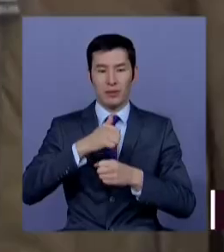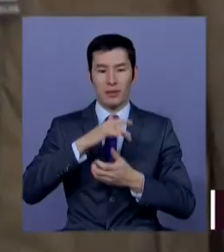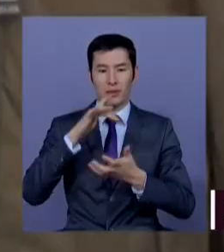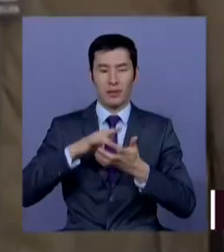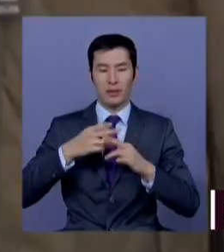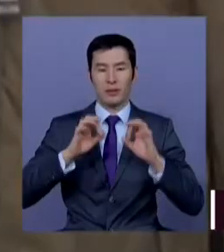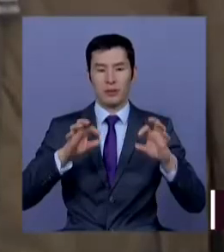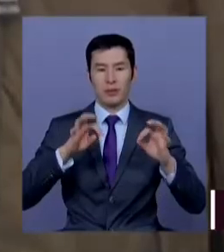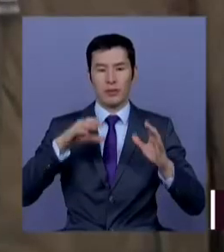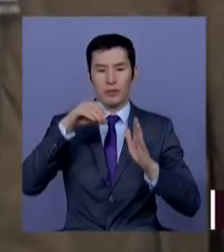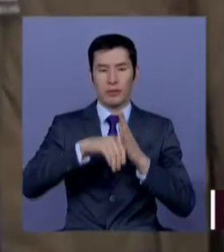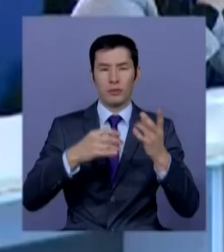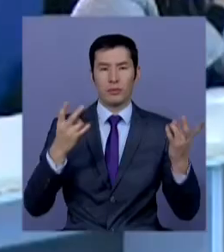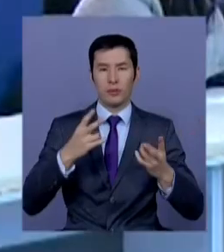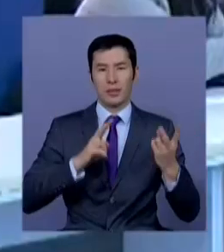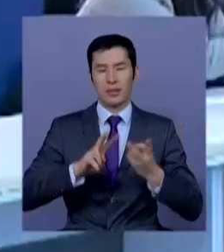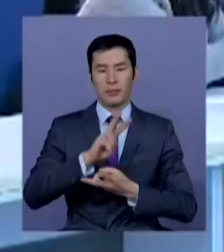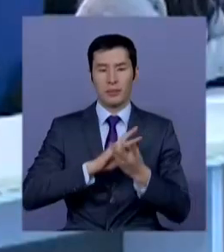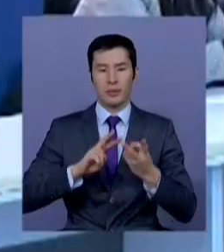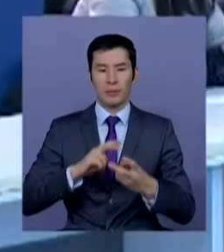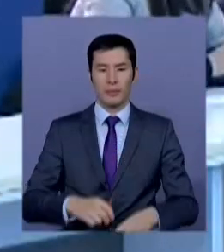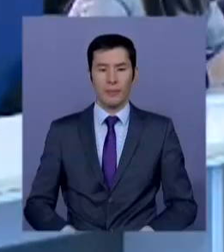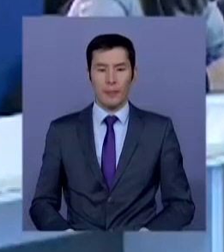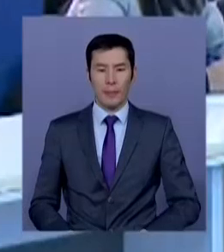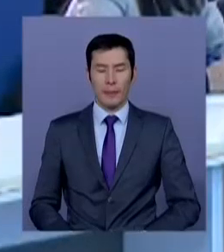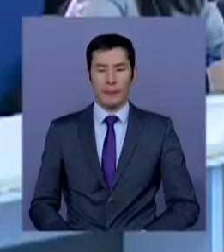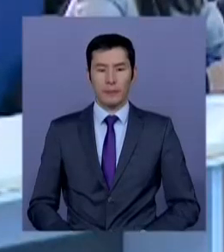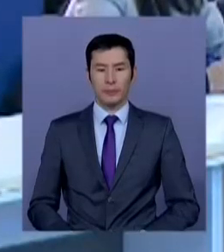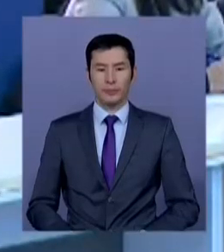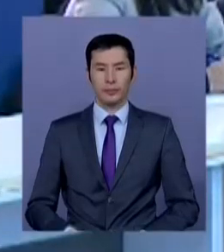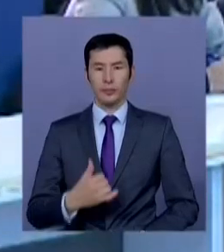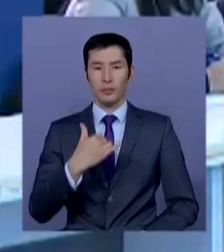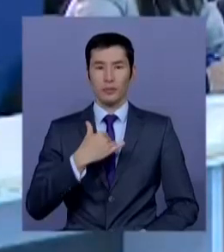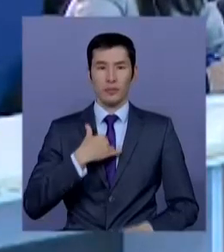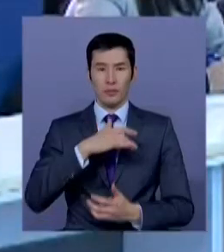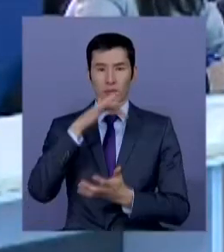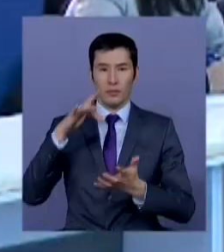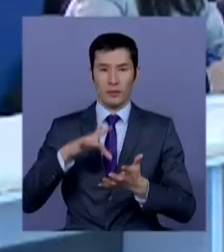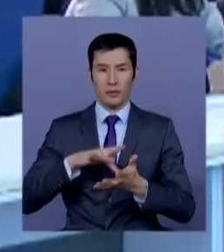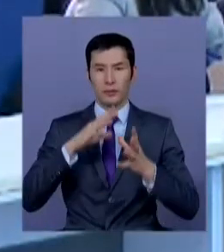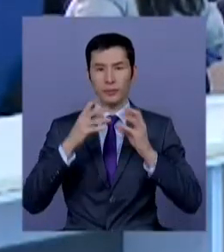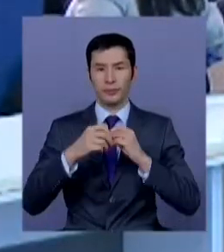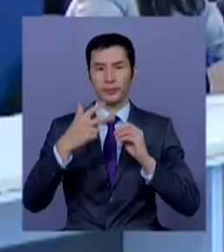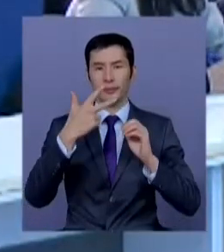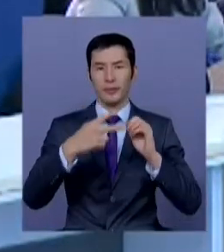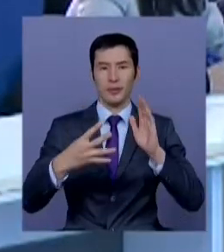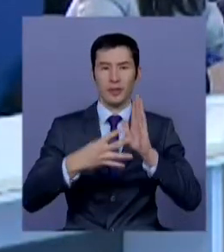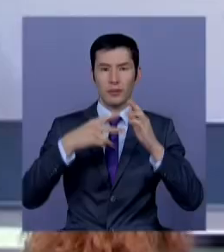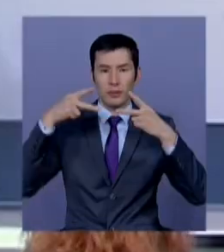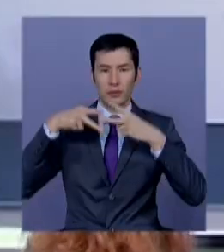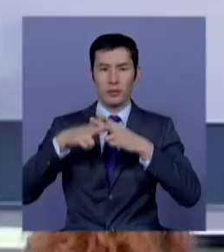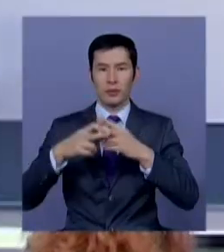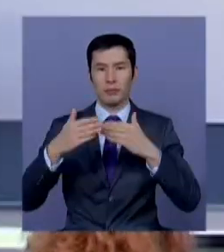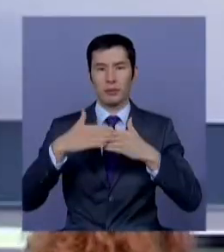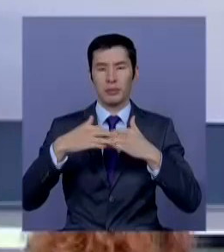құрылымды өзгерту жоспарлануда. У нас 39 университетов в городе. Қаладағы 39 университетте 200